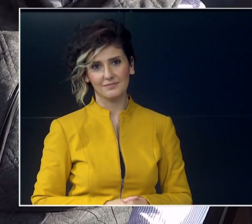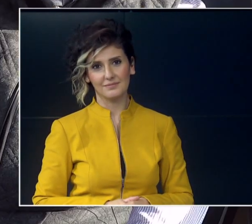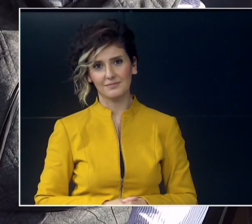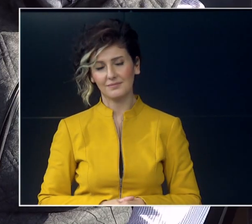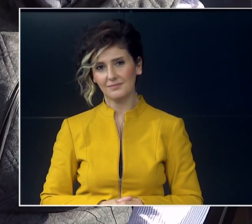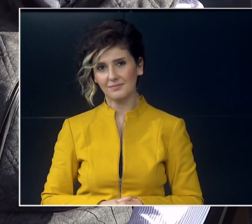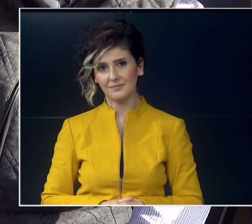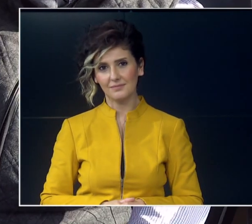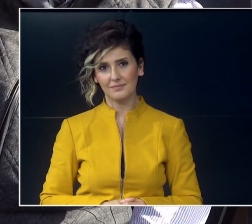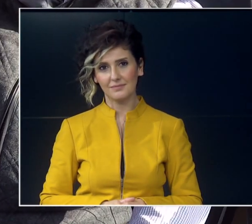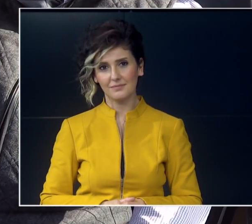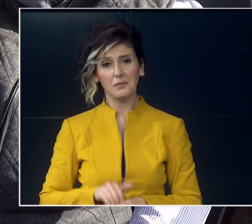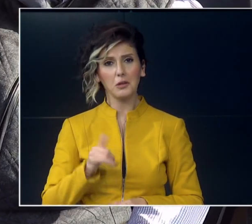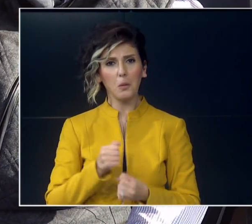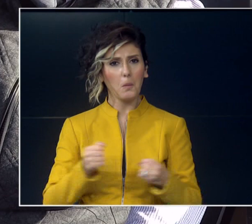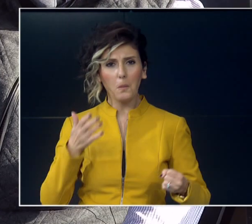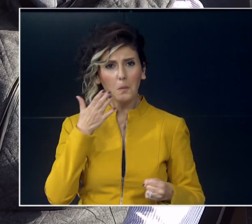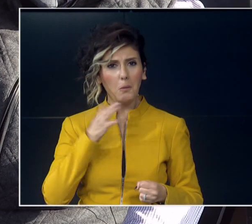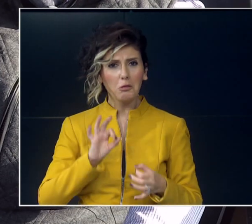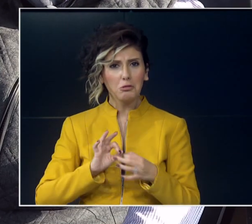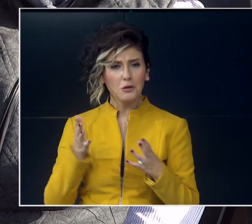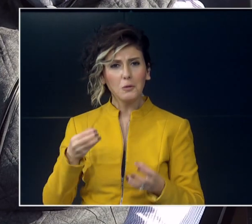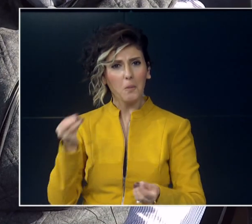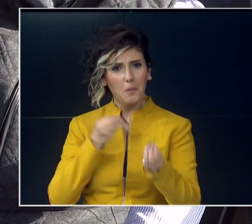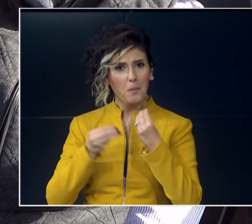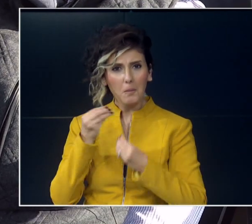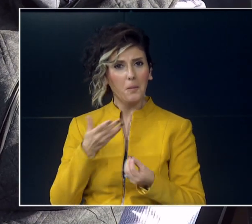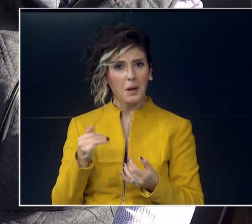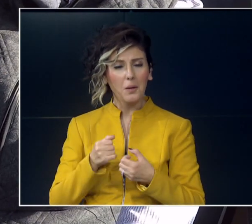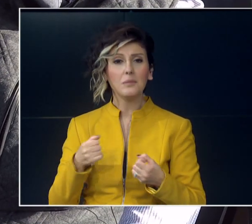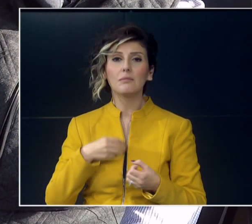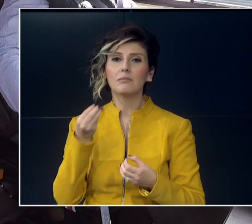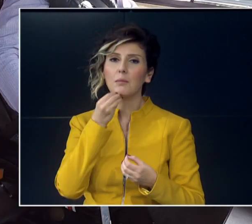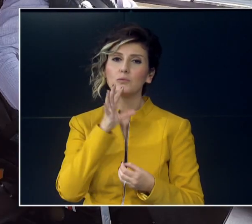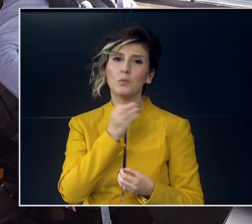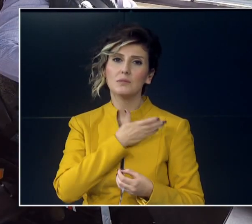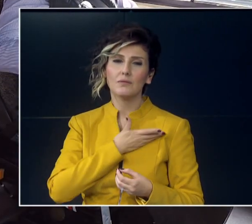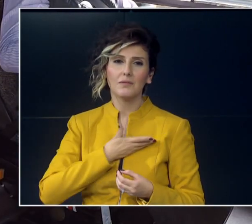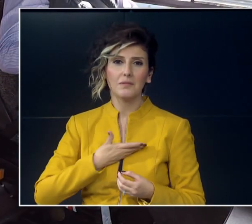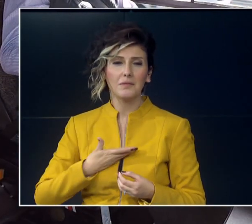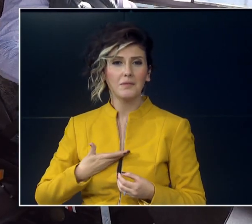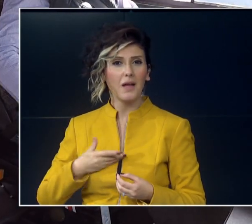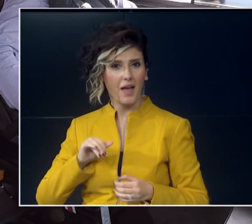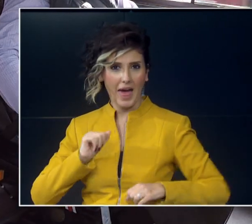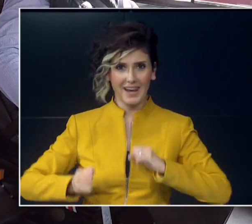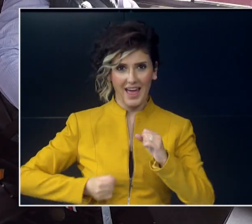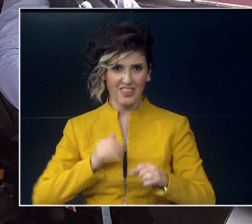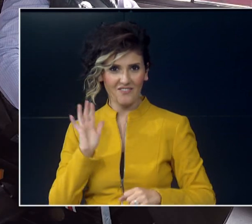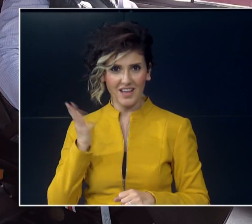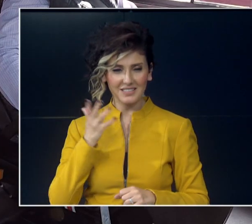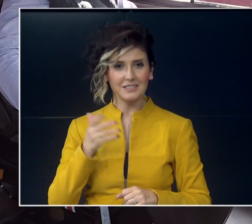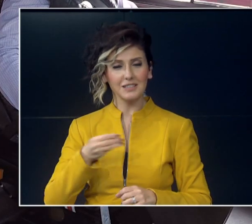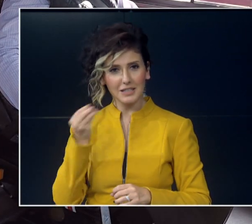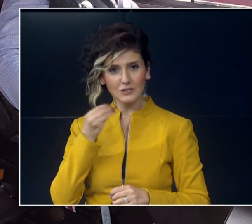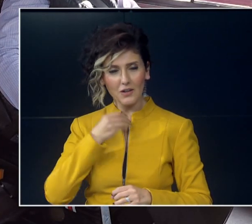Ya işte kilo falan almamışım. Nasıl yemeği sever misin? Çok seviyorum. Demek ki hareketlisin. Aynen evet.